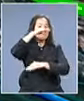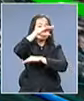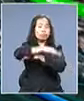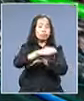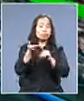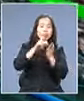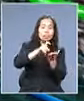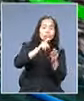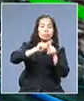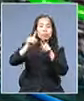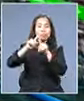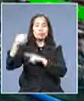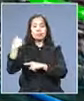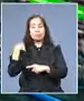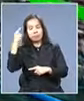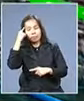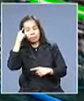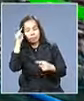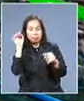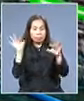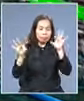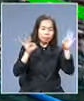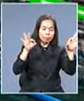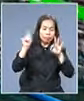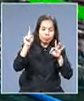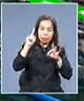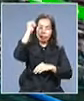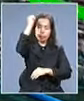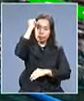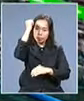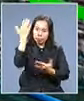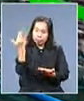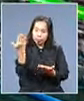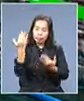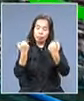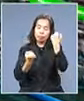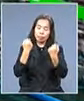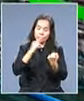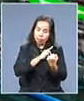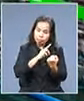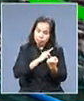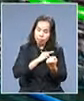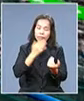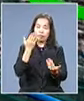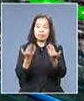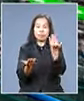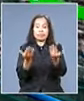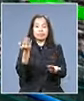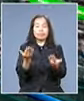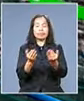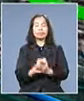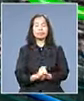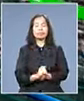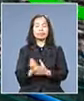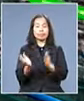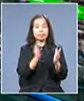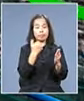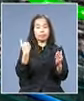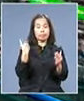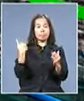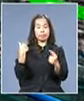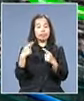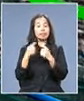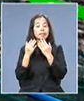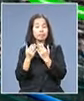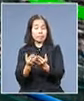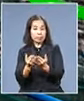กหน่อยนะครับว่าท่านจะเดินทางด้วยระบบขนส่งมวลชนหรือว่าท่านจะเลือกขับรถเข้าไปเองนะครับนอกจากนั้นยังมีบริการทางเรือด้วยนะครับท